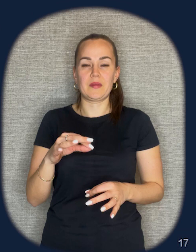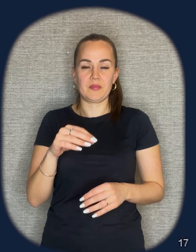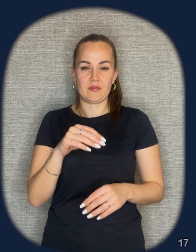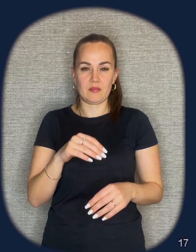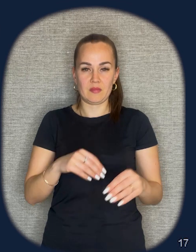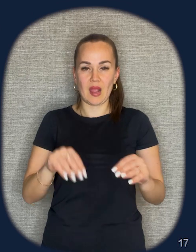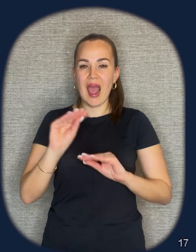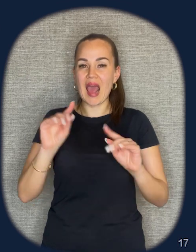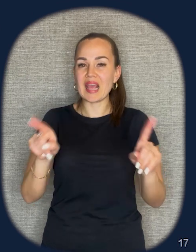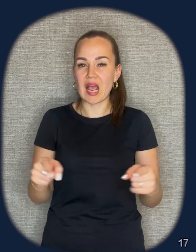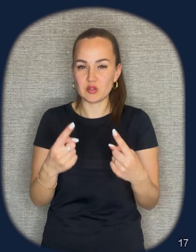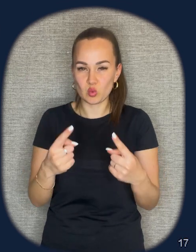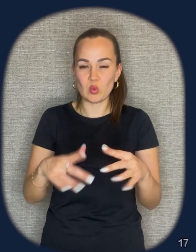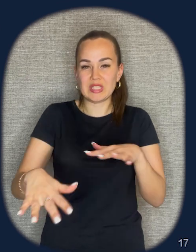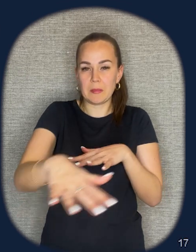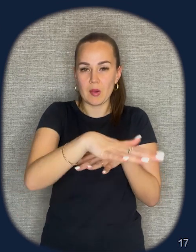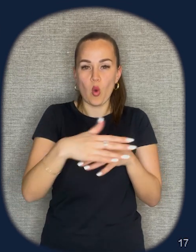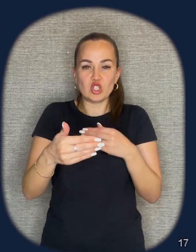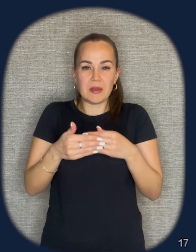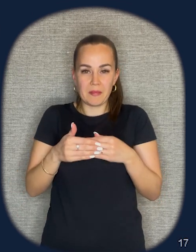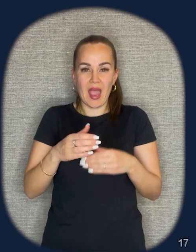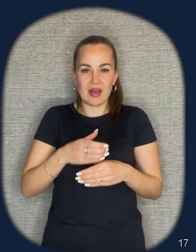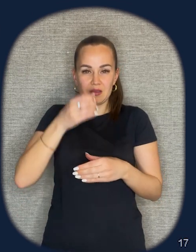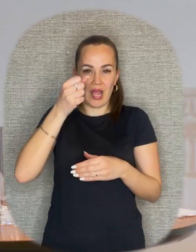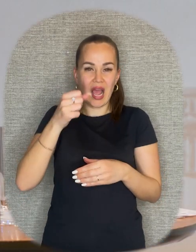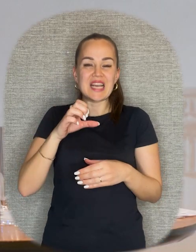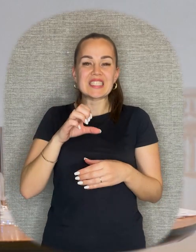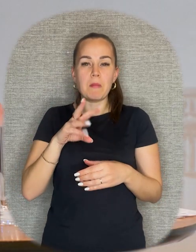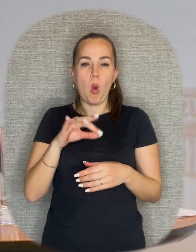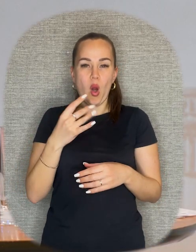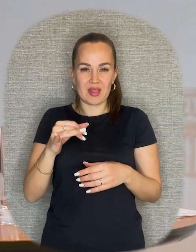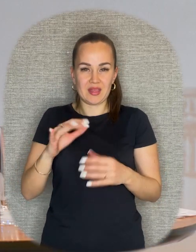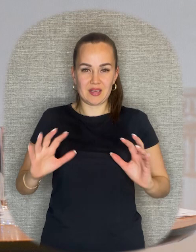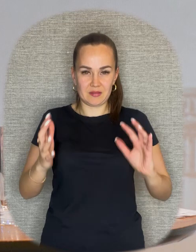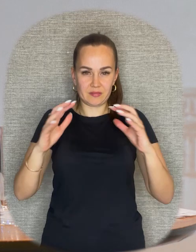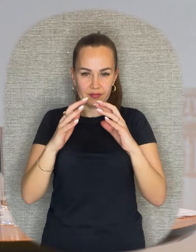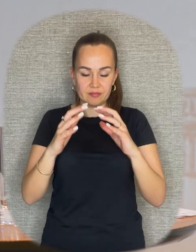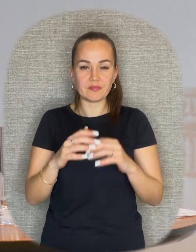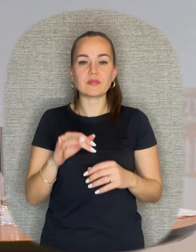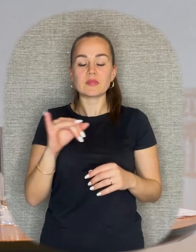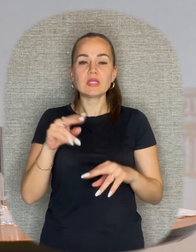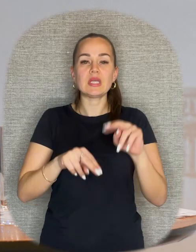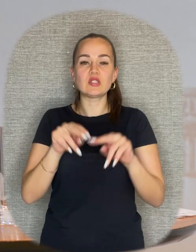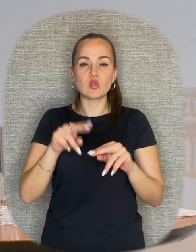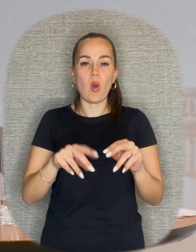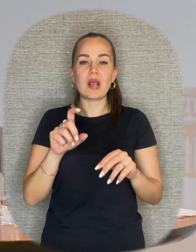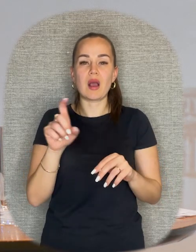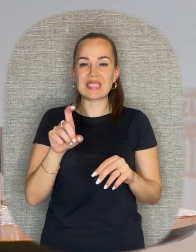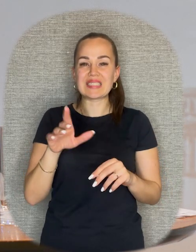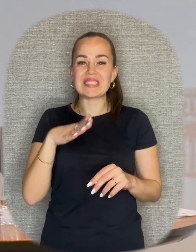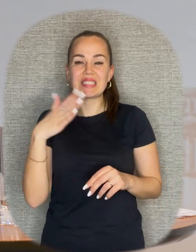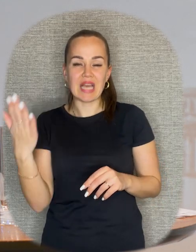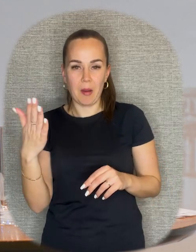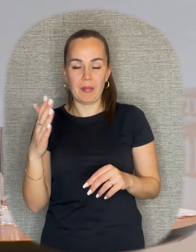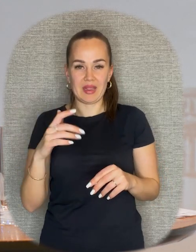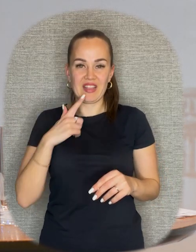при реконструкции площади перед смольным в основу проекта застройки западного